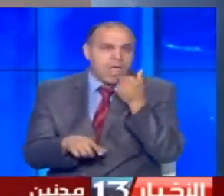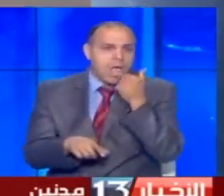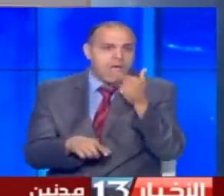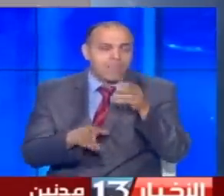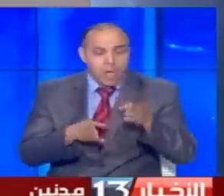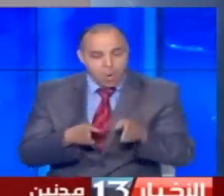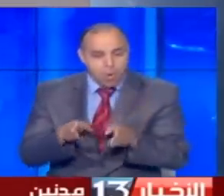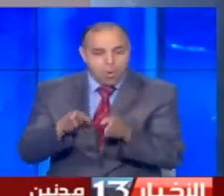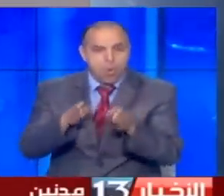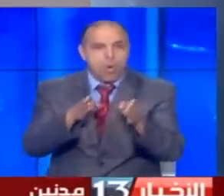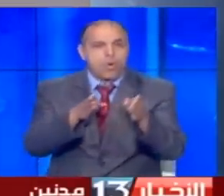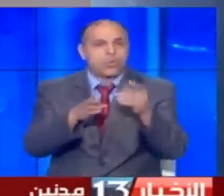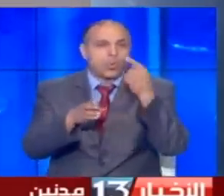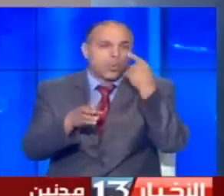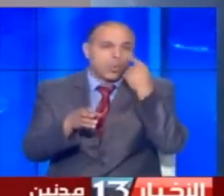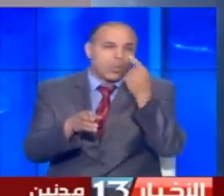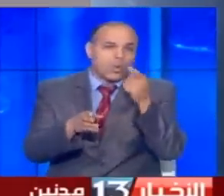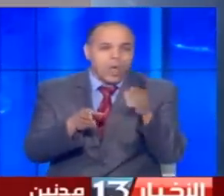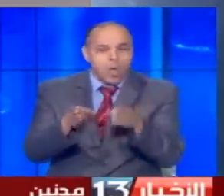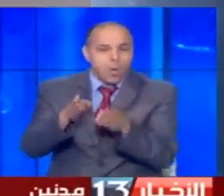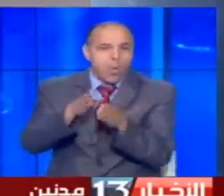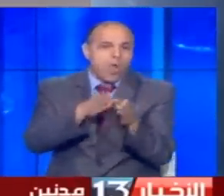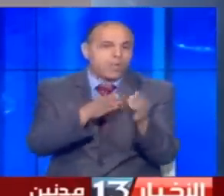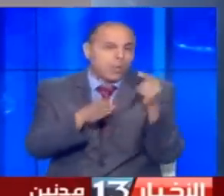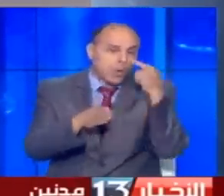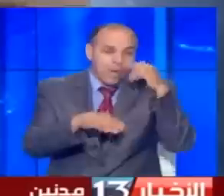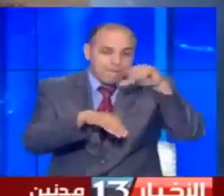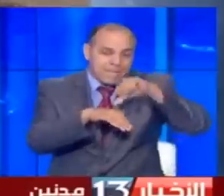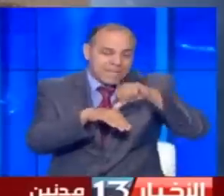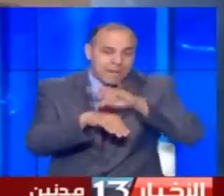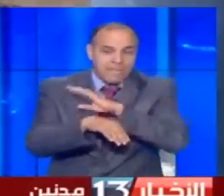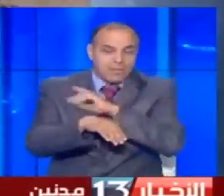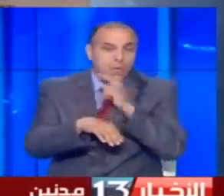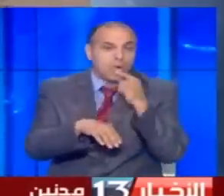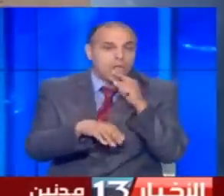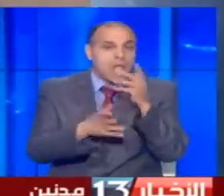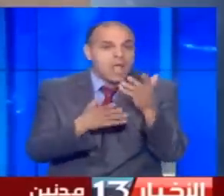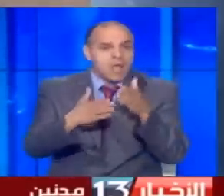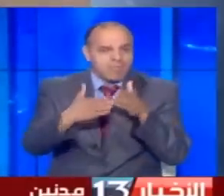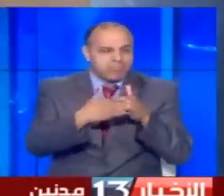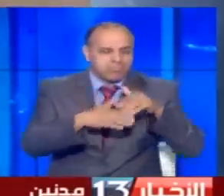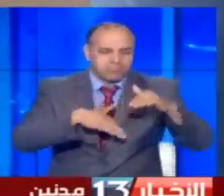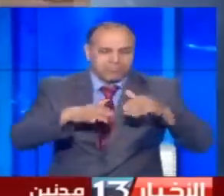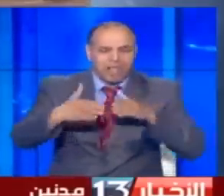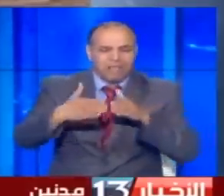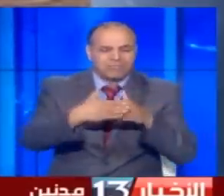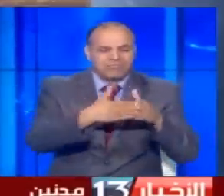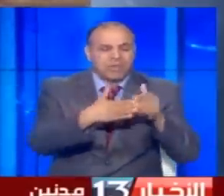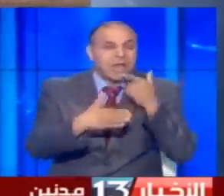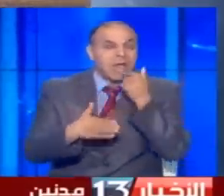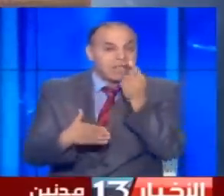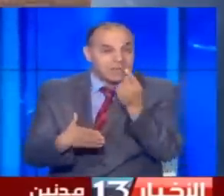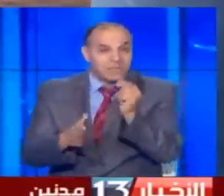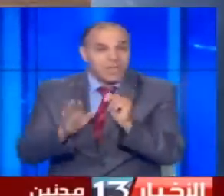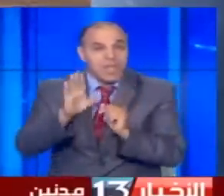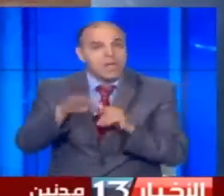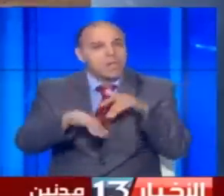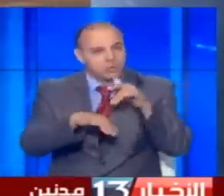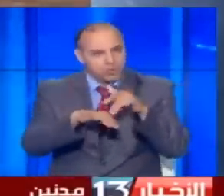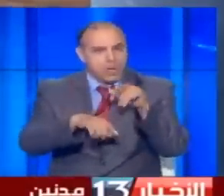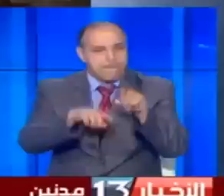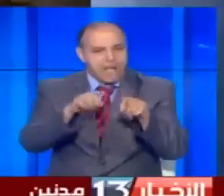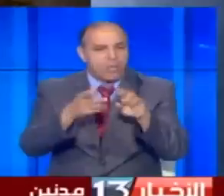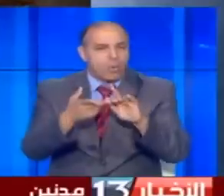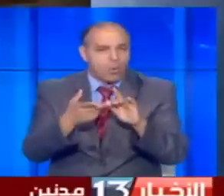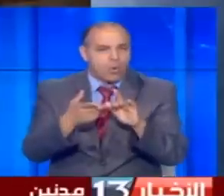تشهد مثل ال وسط المدينه ما جعل تعادلا في الحركه المروريه وايضا تظاهر عدد من